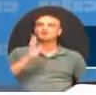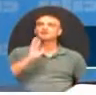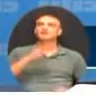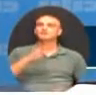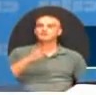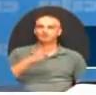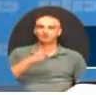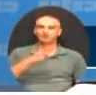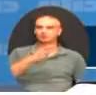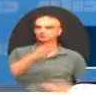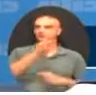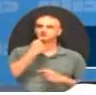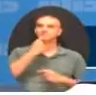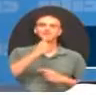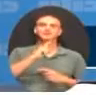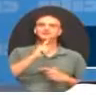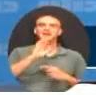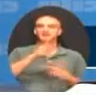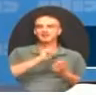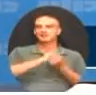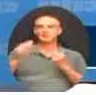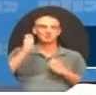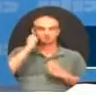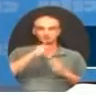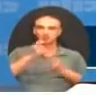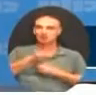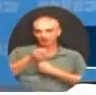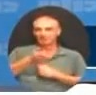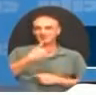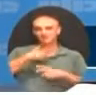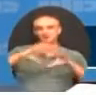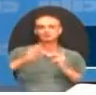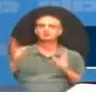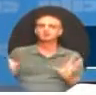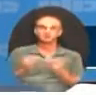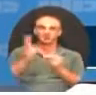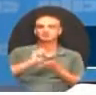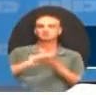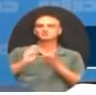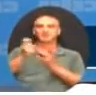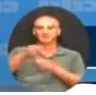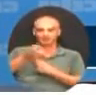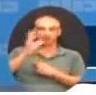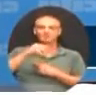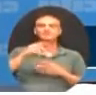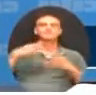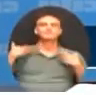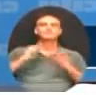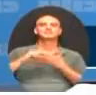מדובר בחלק מתוכנית כוללת לביגור הפשיעה החקלאית שאנחנו מגבשים יחד עם משרדי החקלאות והבט"פ.